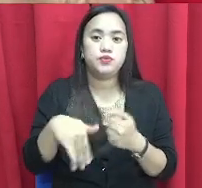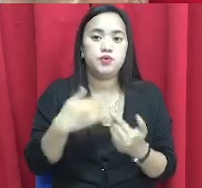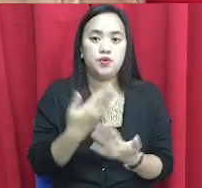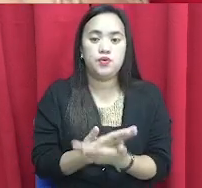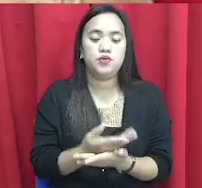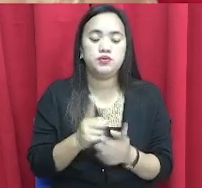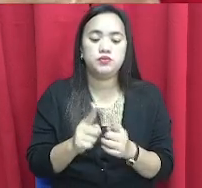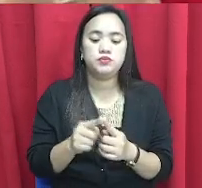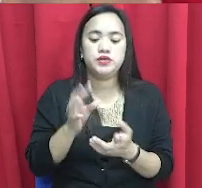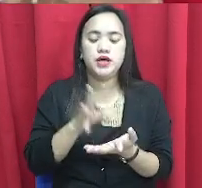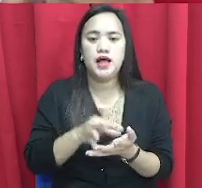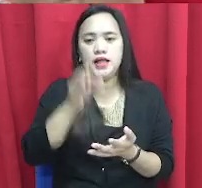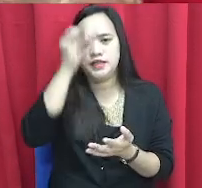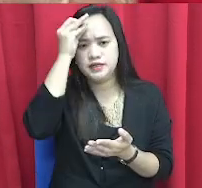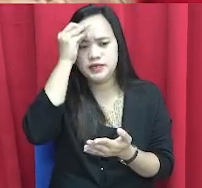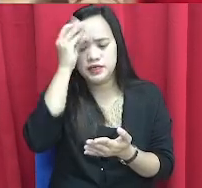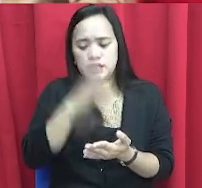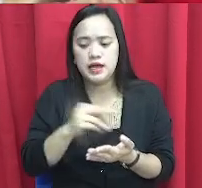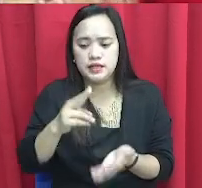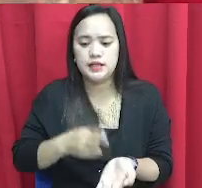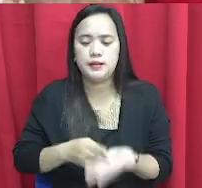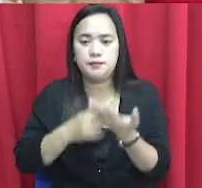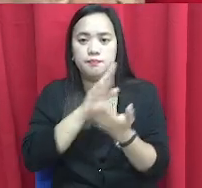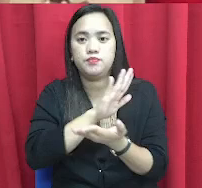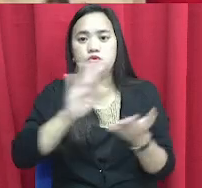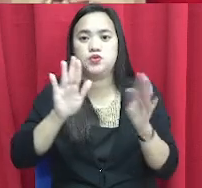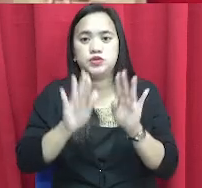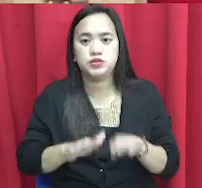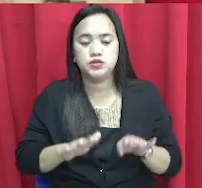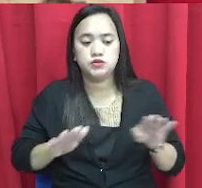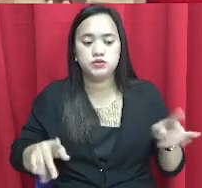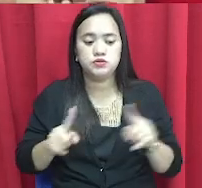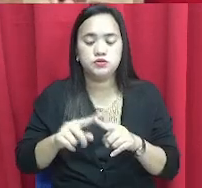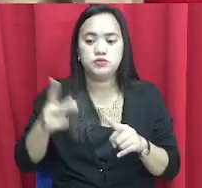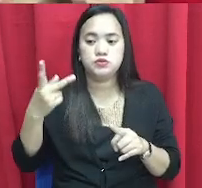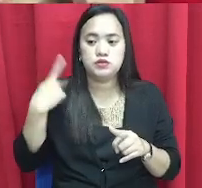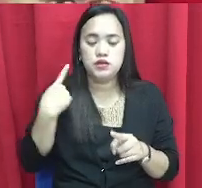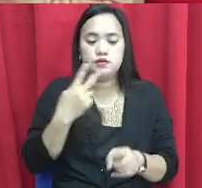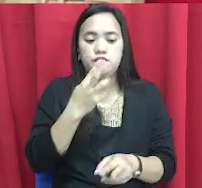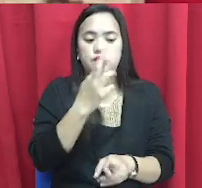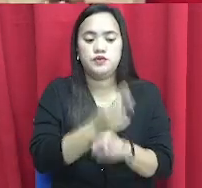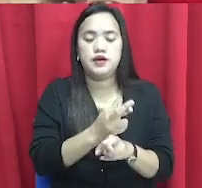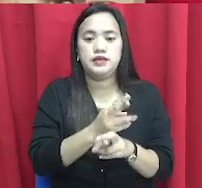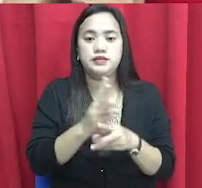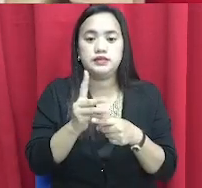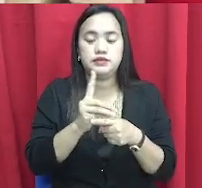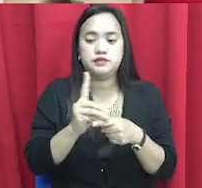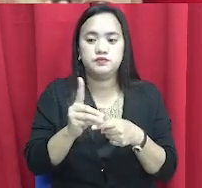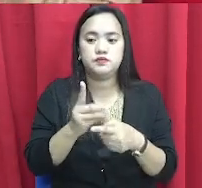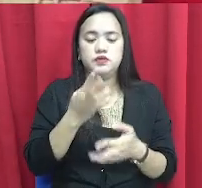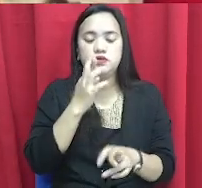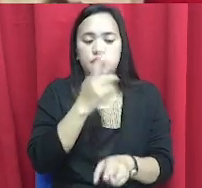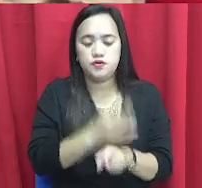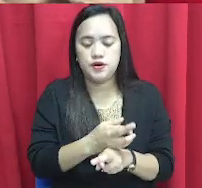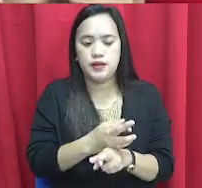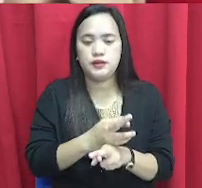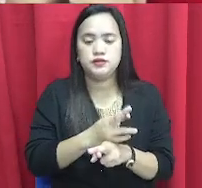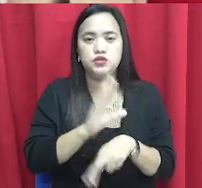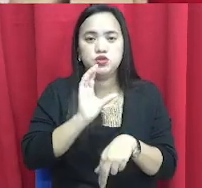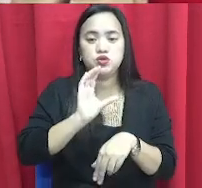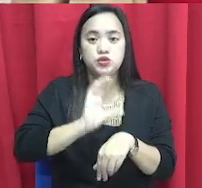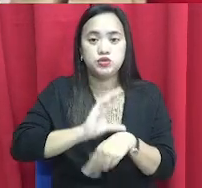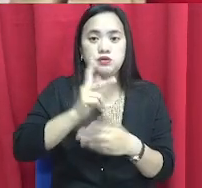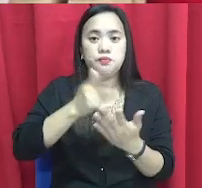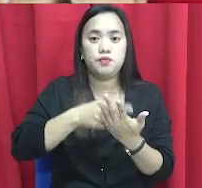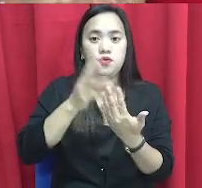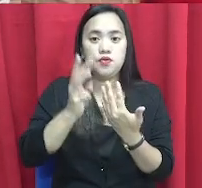matulungan ah ang inyong mga anak na magkaroon ng tamang disiplina tamang programa at Tamang sistema sa